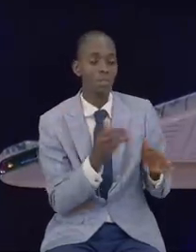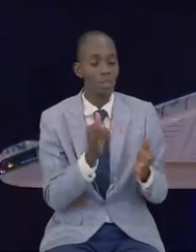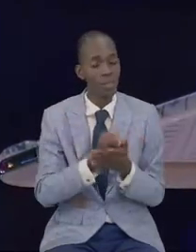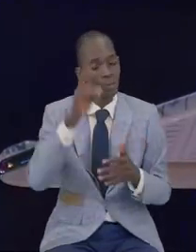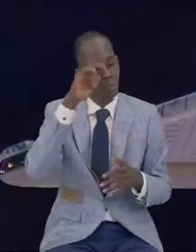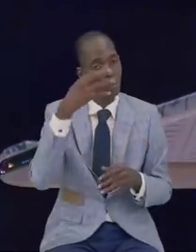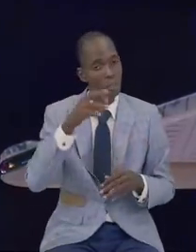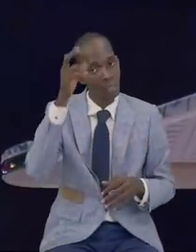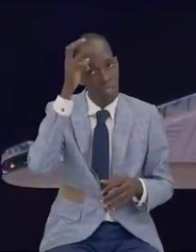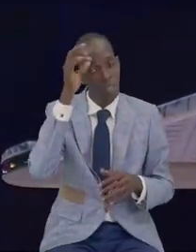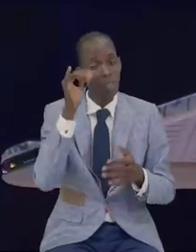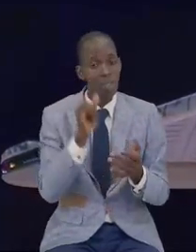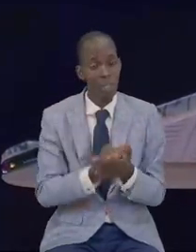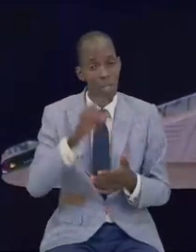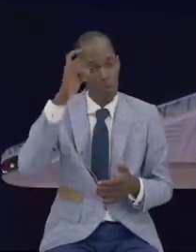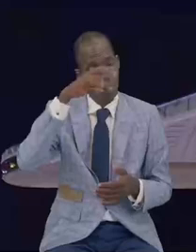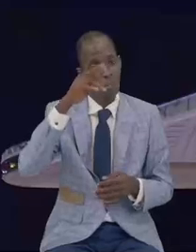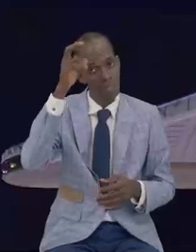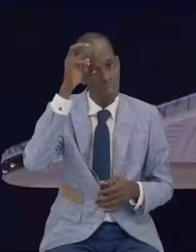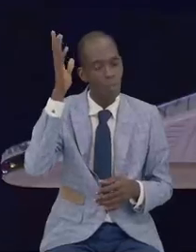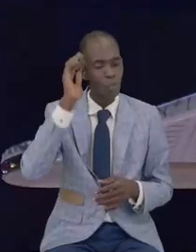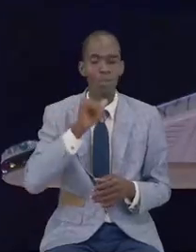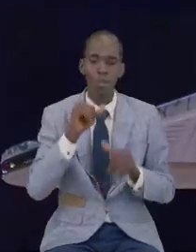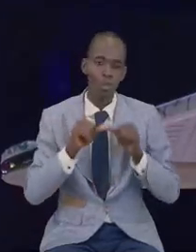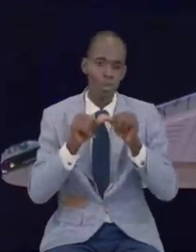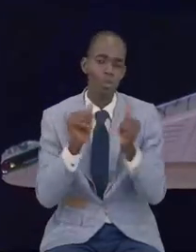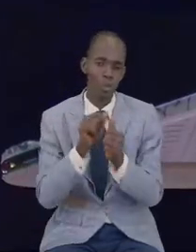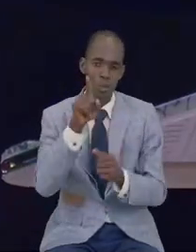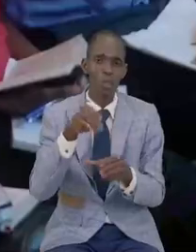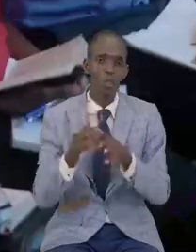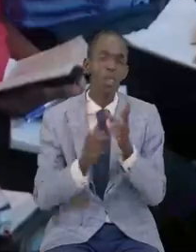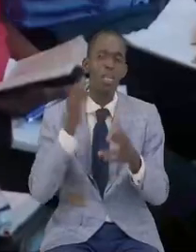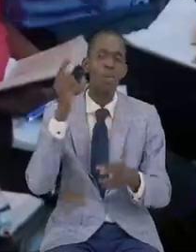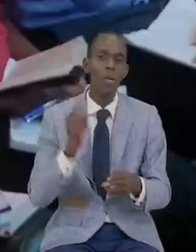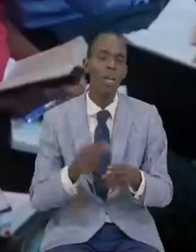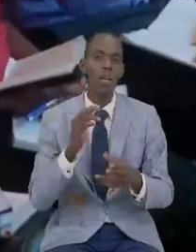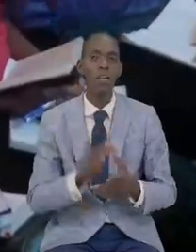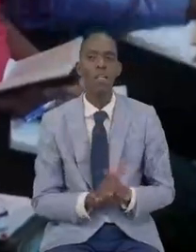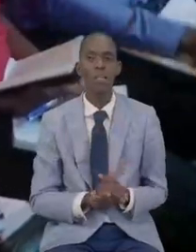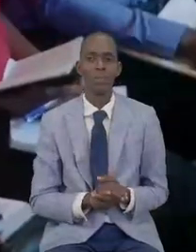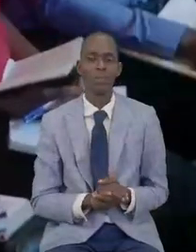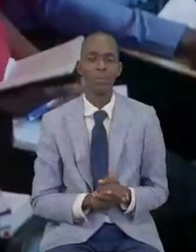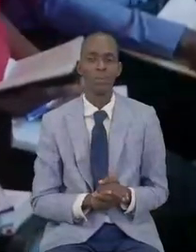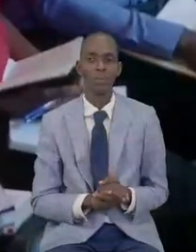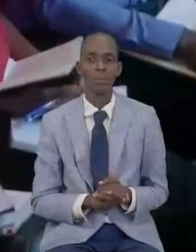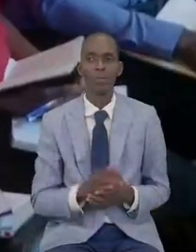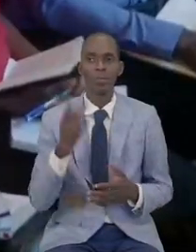Cette sagesse du diable ne va pas continuer dans ta vie au nom de Jésus-Christ. Voilà le